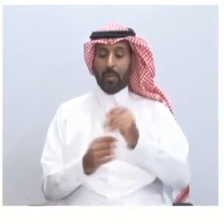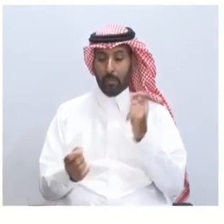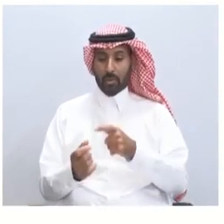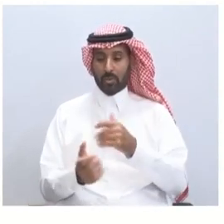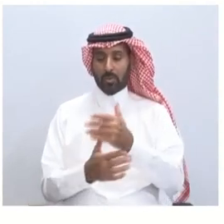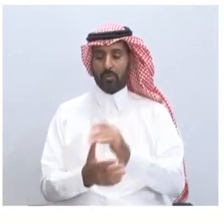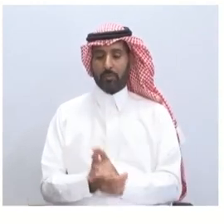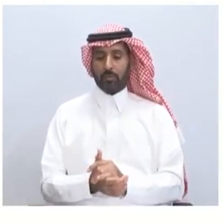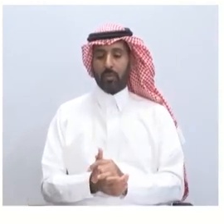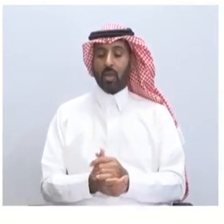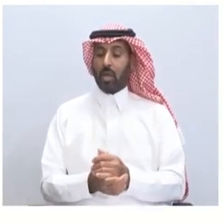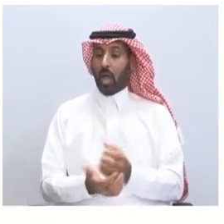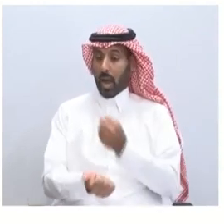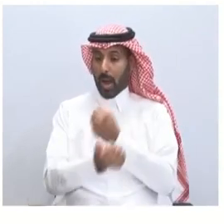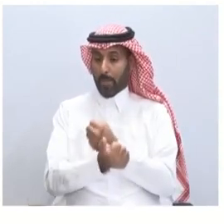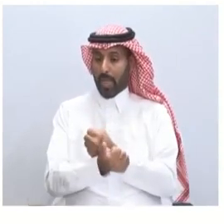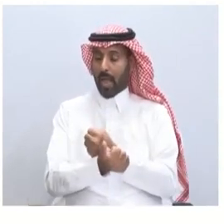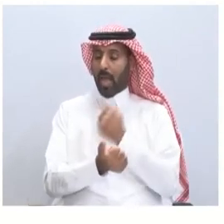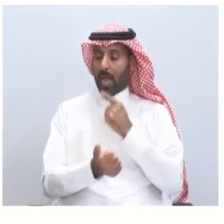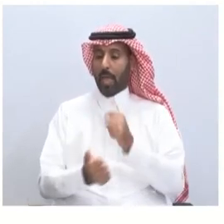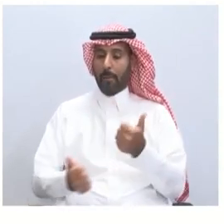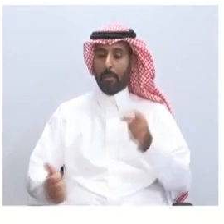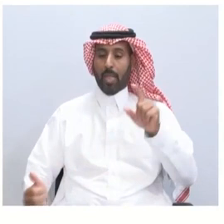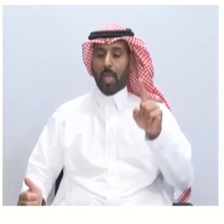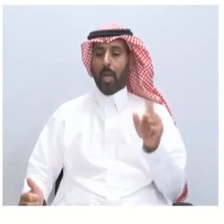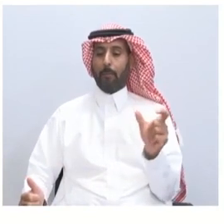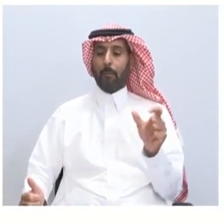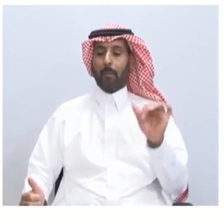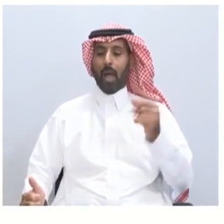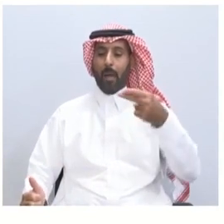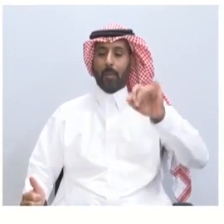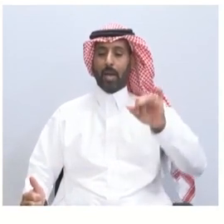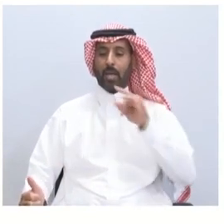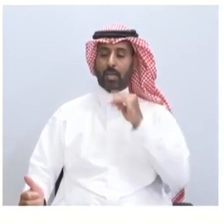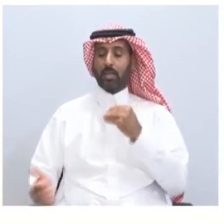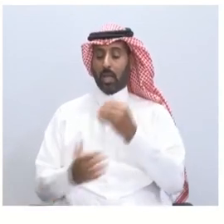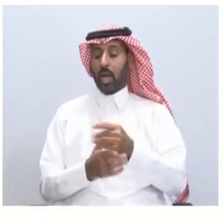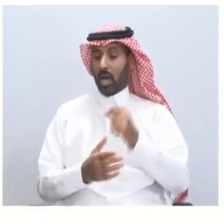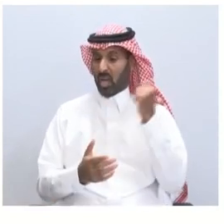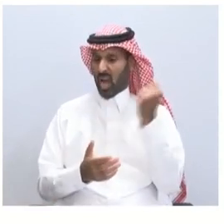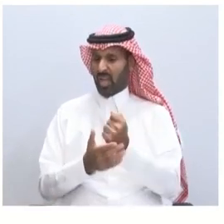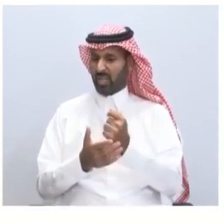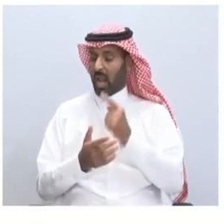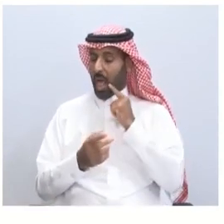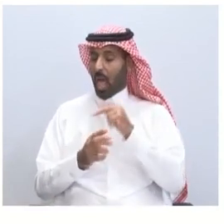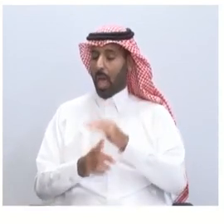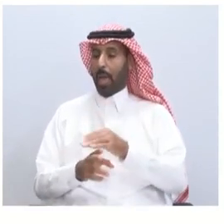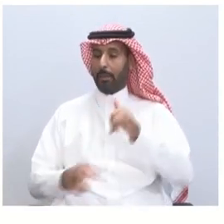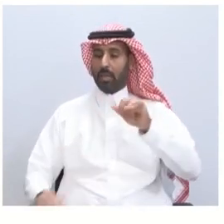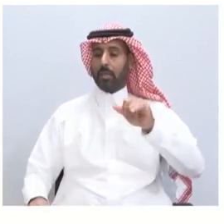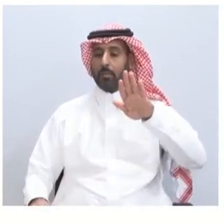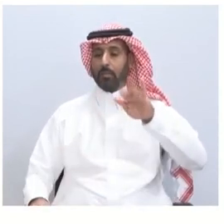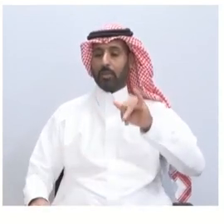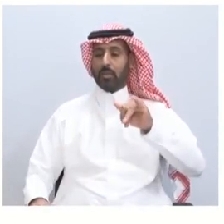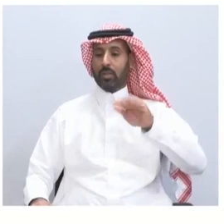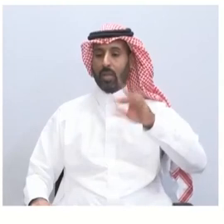حينما قبض على ابن معمر وحينما قامت هذه القوات المعتديه بقتل الامير المشاري وتم القضاء على